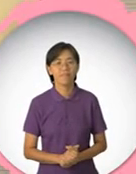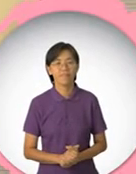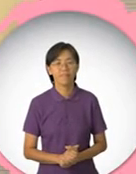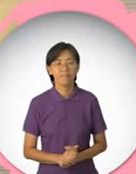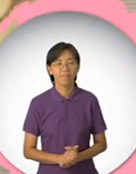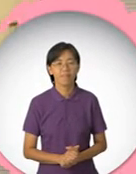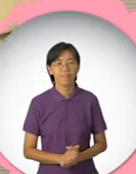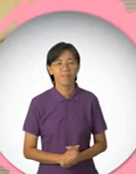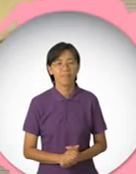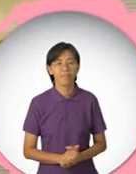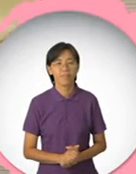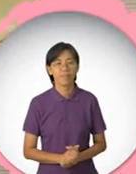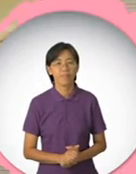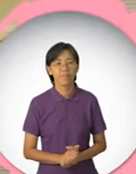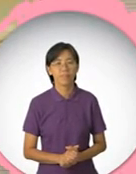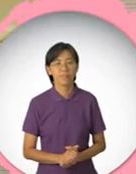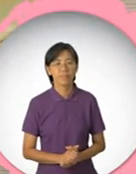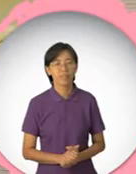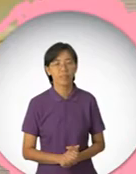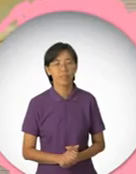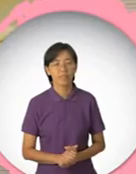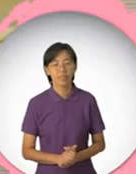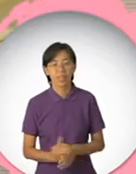สักครึ่งแผ่นเลยค่ะ